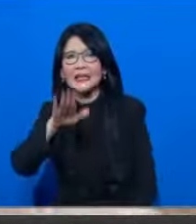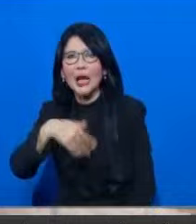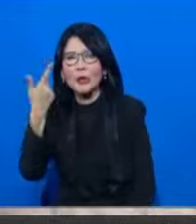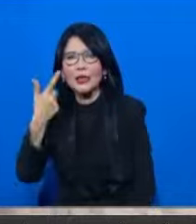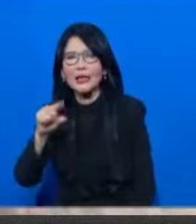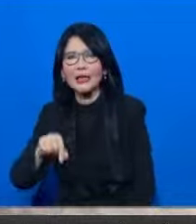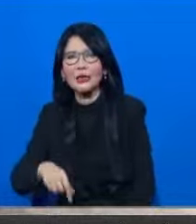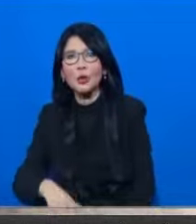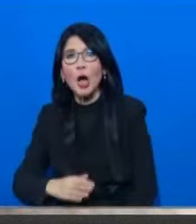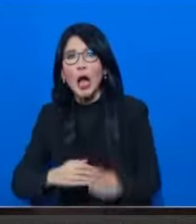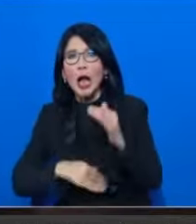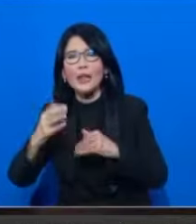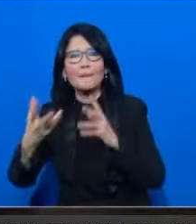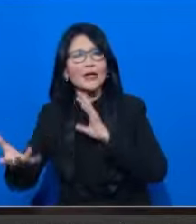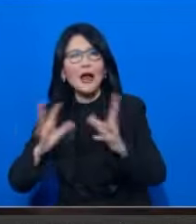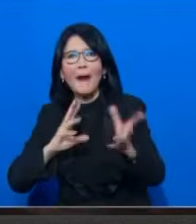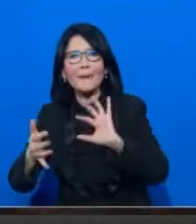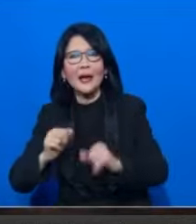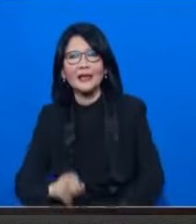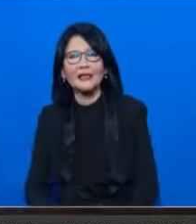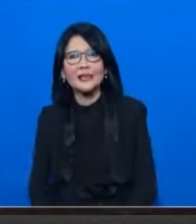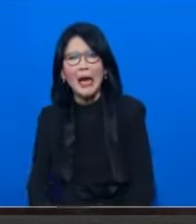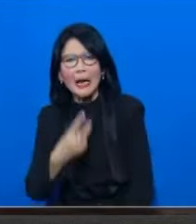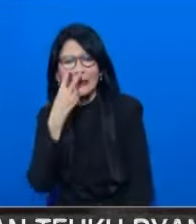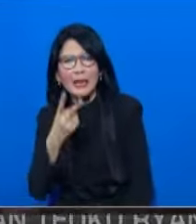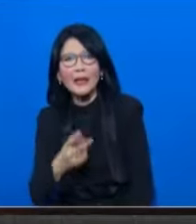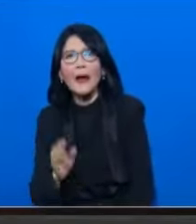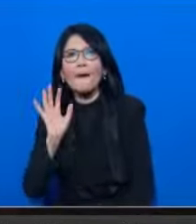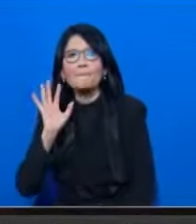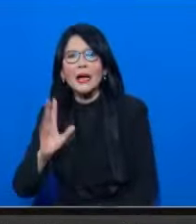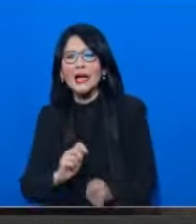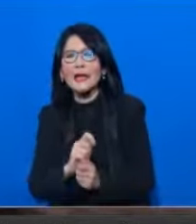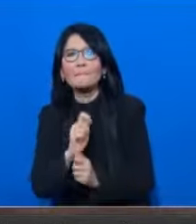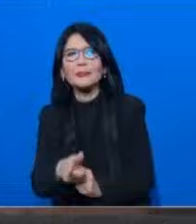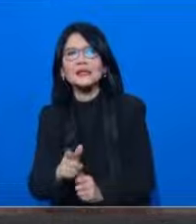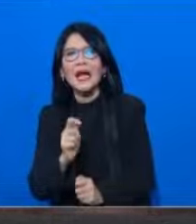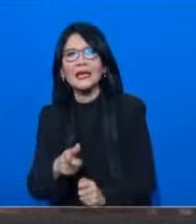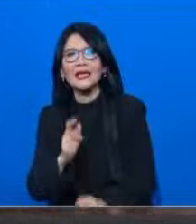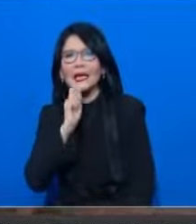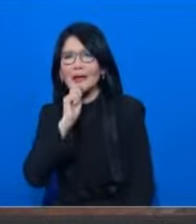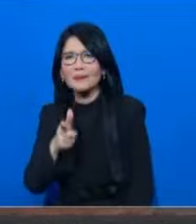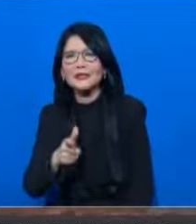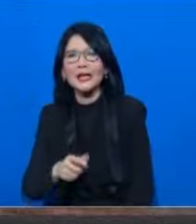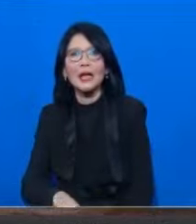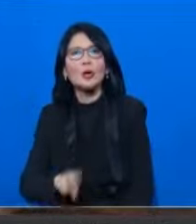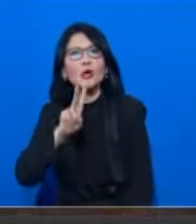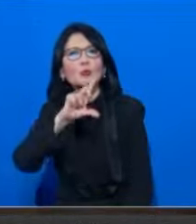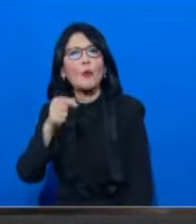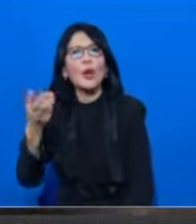ramai dibandingkan tahun lalu. Ini terlihat dari banyaknya pemesanan hewan kurban yang sudah berlangsung sejak 2 bulan